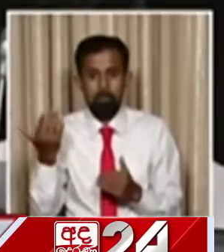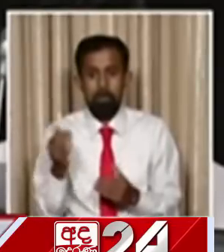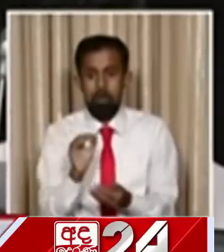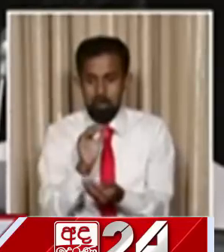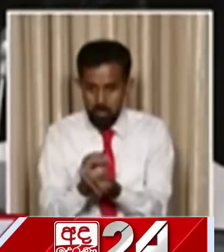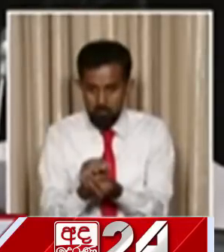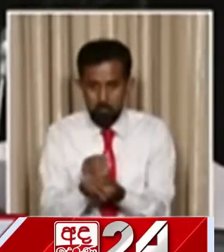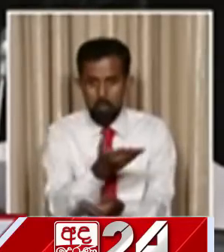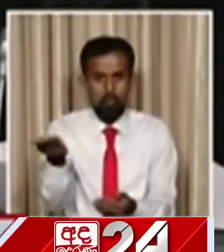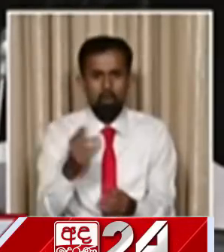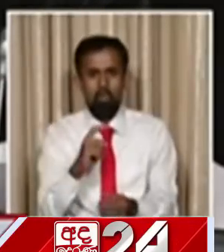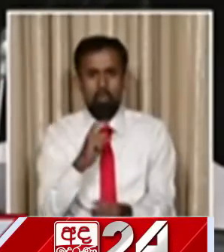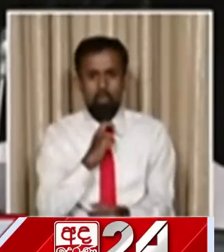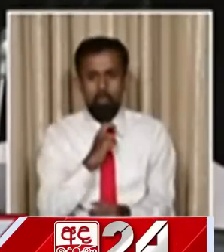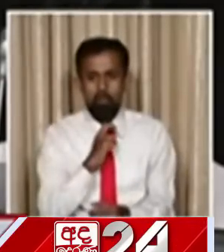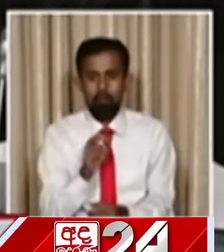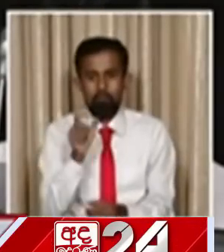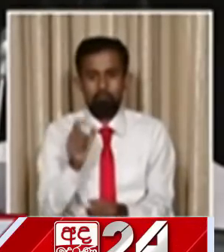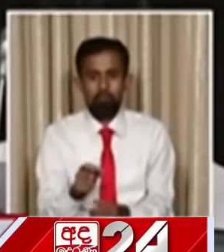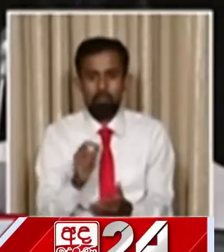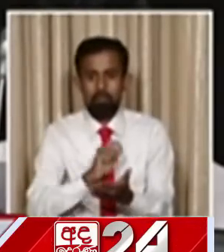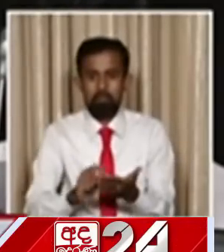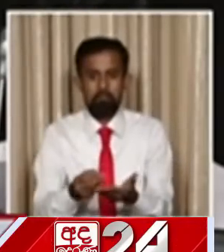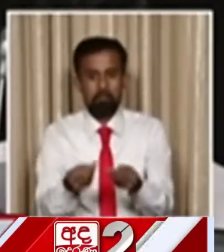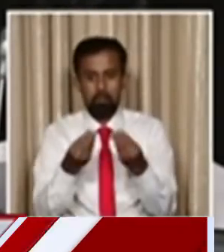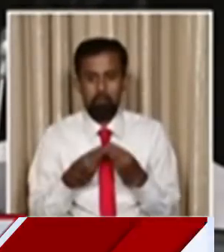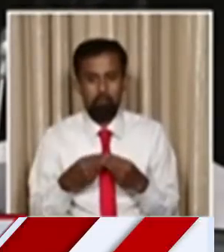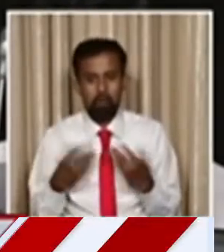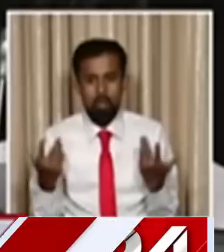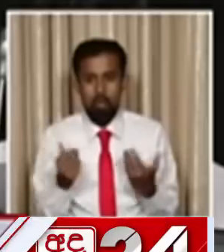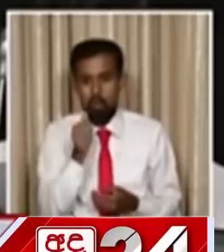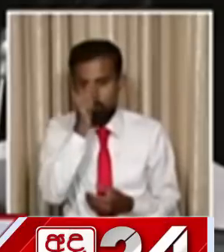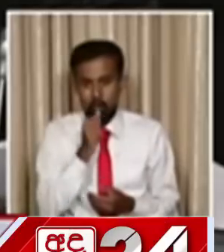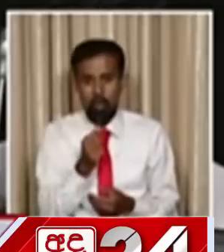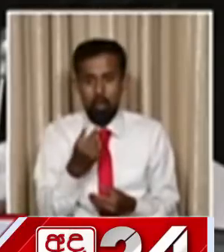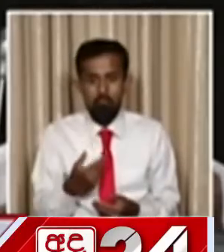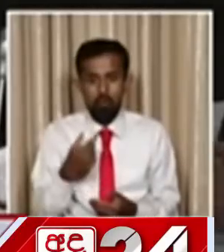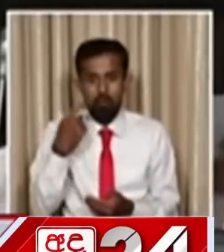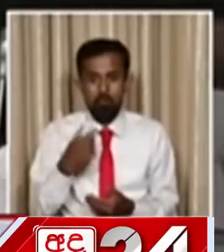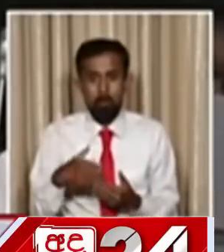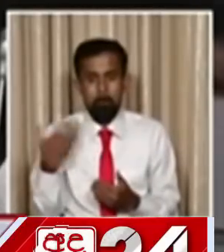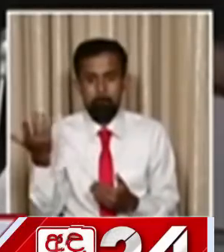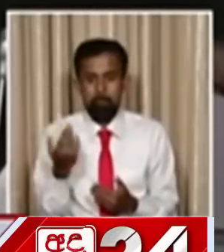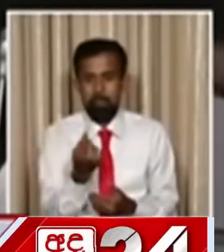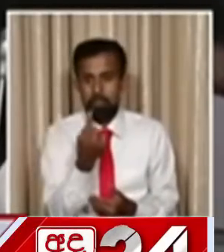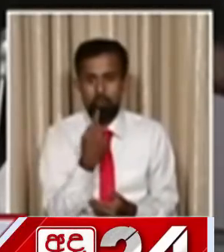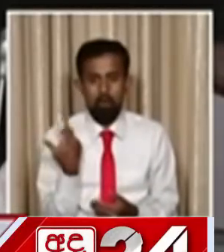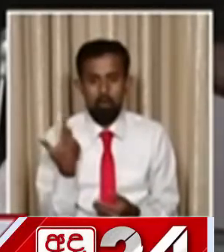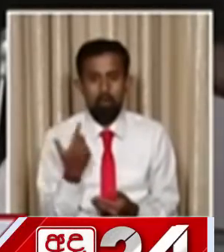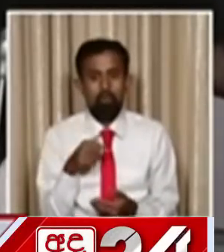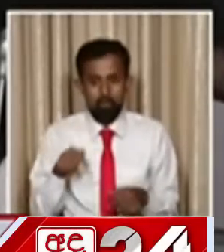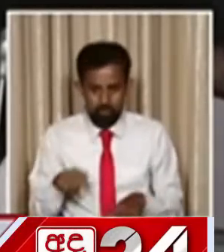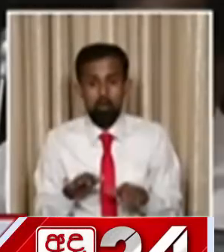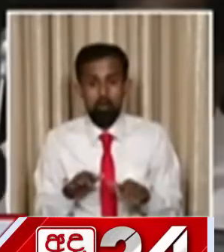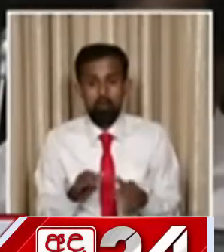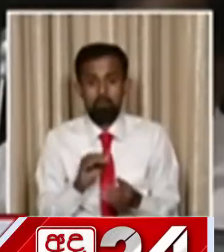නම් කරුණාකරලා ඔය කෑ ගැහුවට කිසිම කෙනෙක් මට කඩදාසියක් දුන්නේ නැහැ. ප්‍රසම්පාදන ක්‍රමය හොරෙන් කරලා තියෙනවා. මේ ක්‍රමයෙන් පිට කරලා තියෙනවා. කරුණාකරලා තියෙනවා නම් දැන් හරි